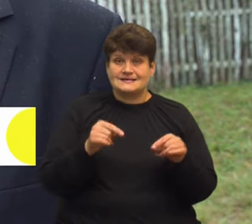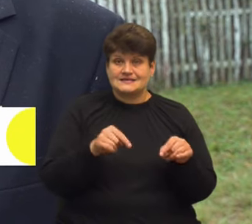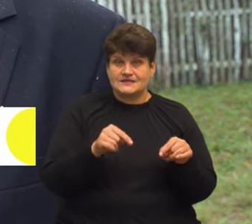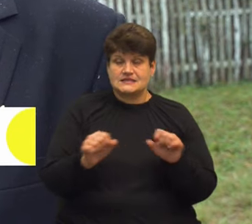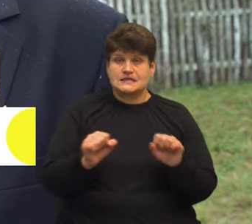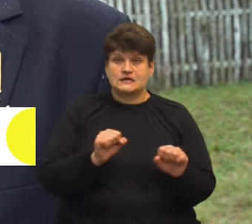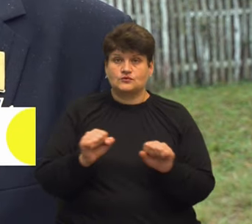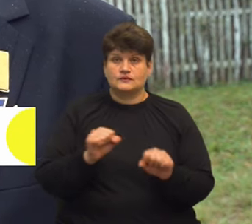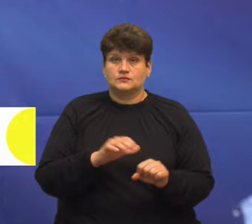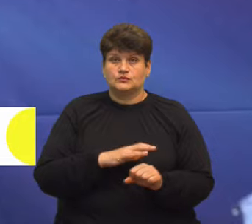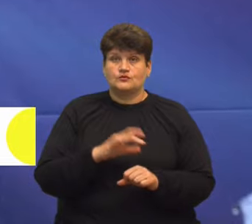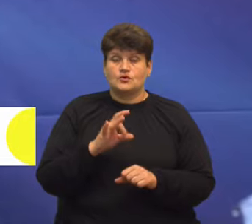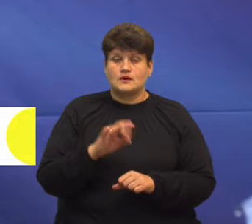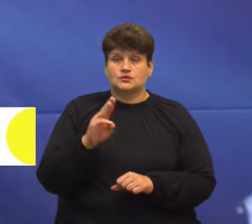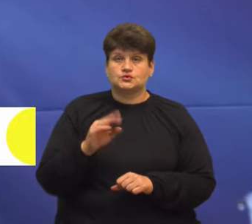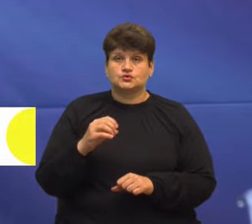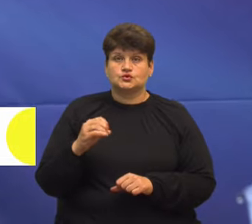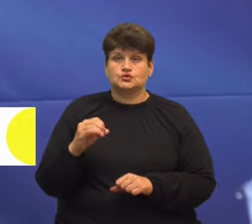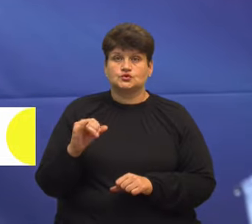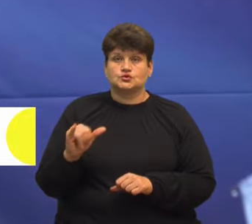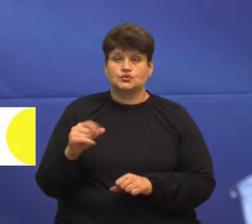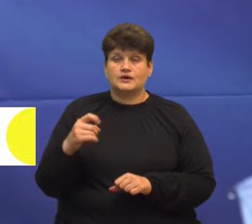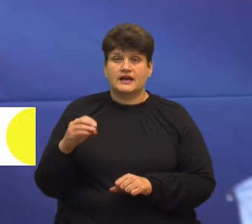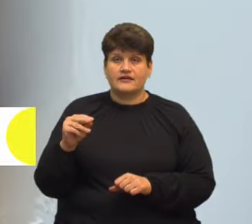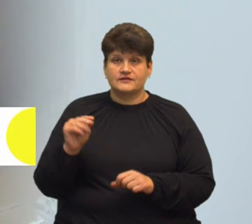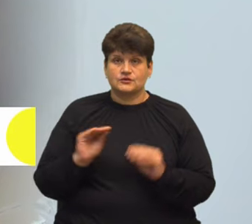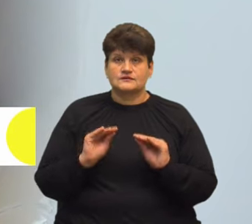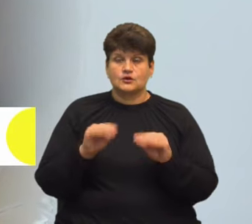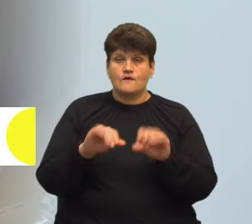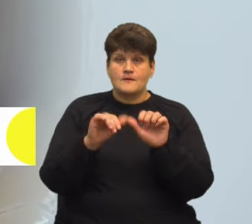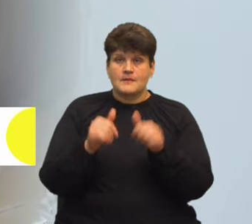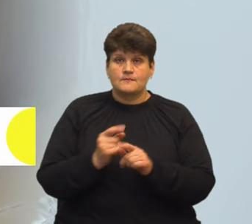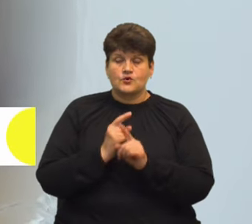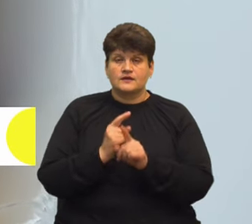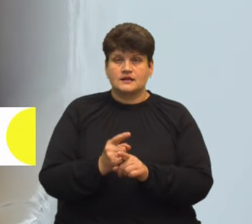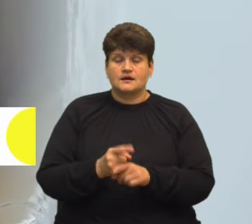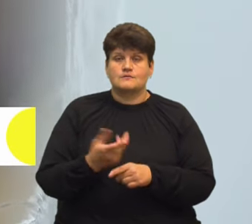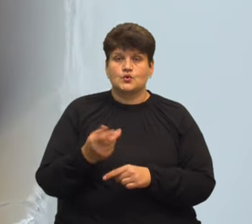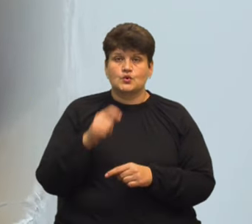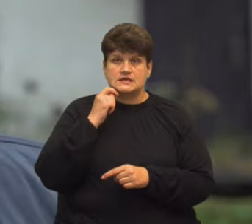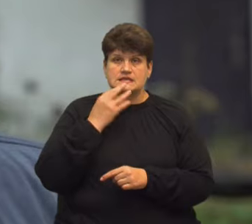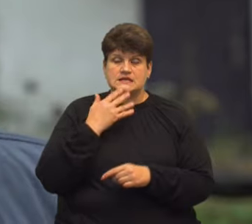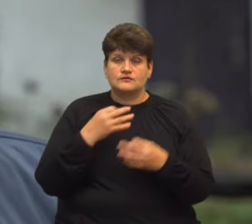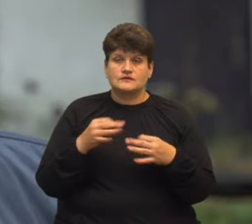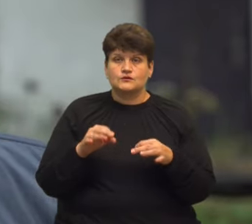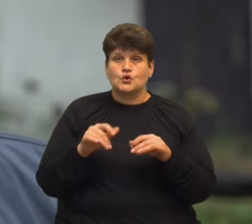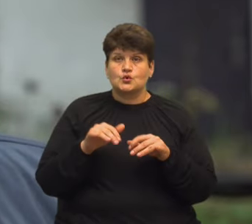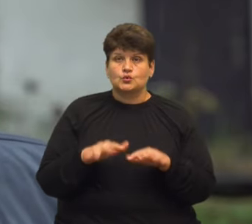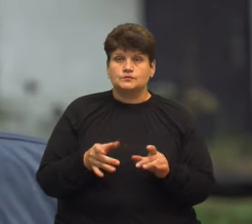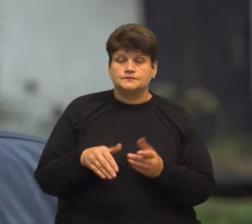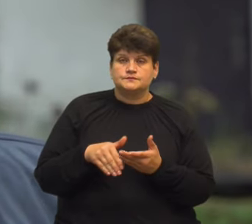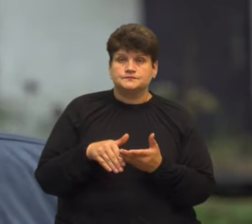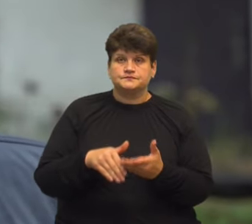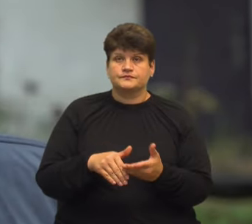керував Роман Шухевич. До встановлення пам'ятників провідникам українського національно-визвольного руху долучився уродженець села